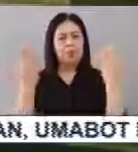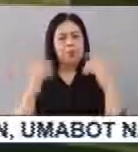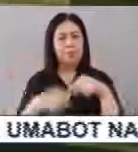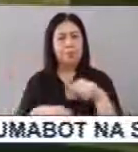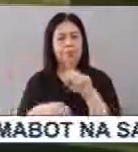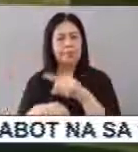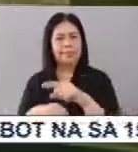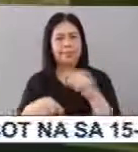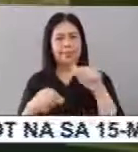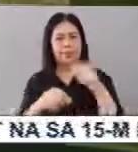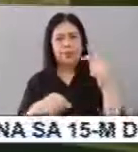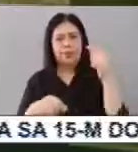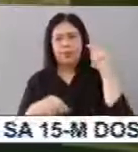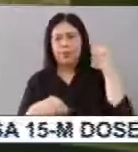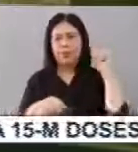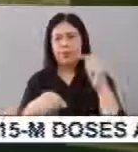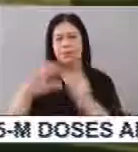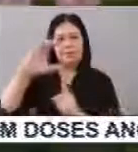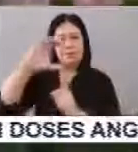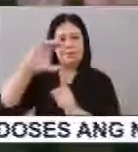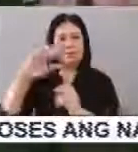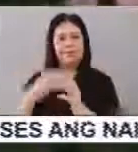nilang selebrasyon.